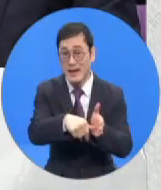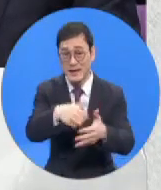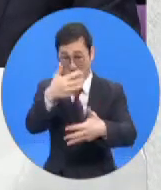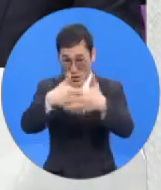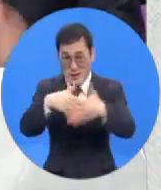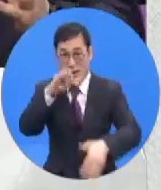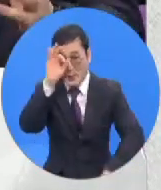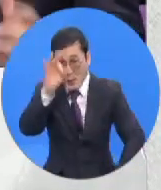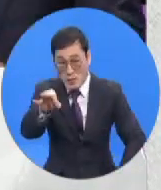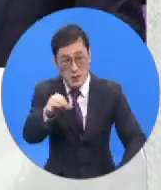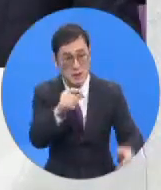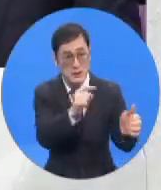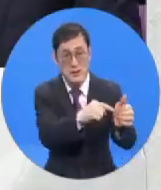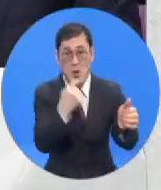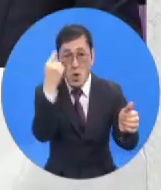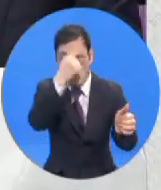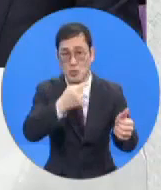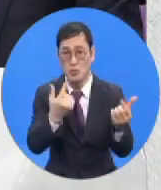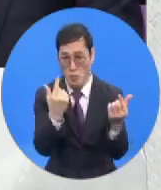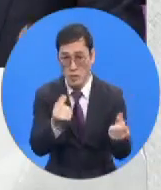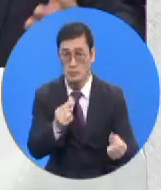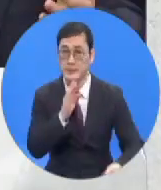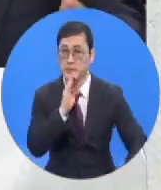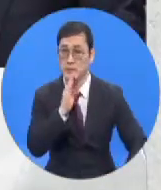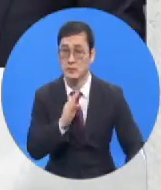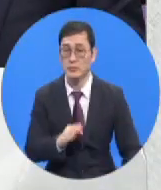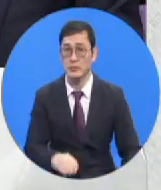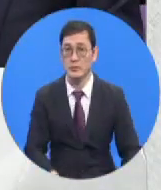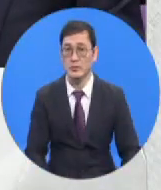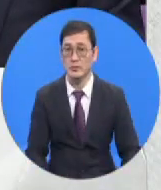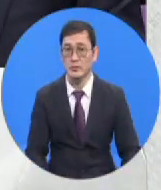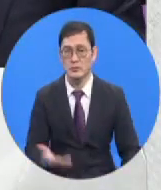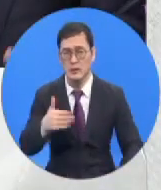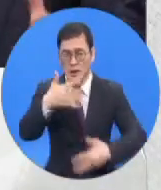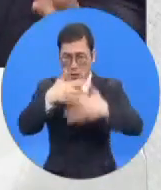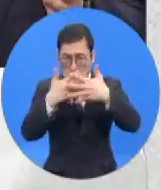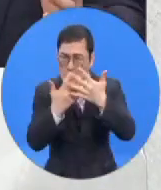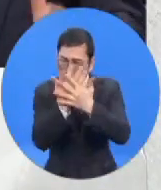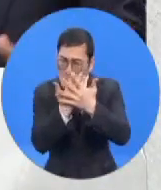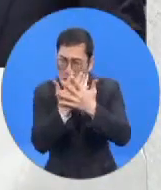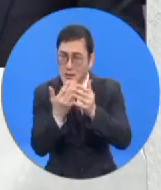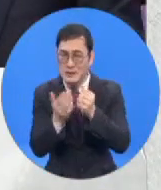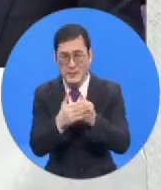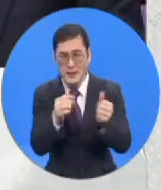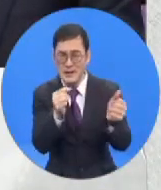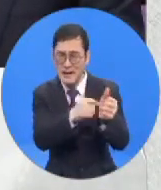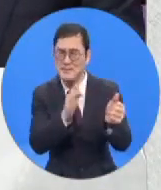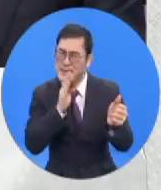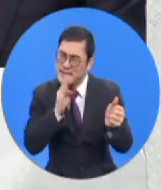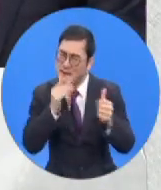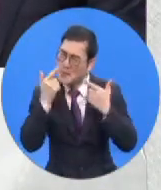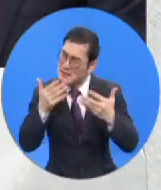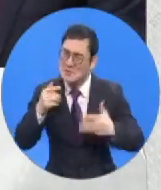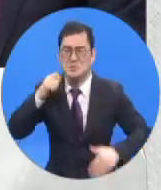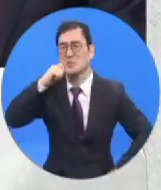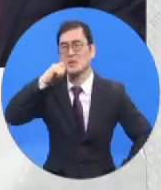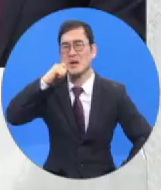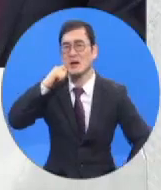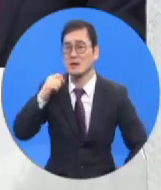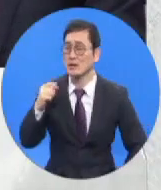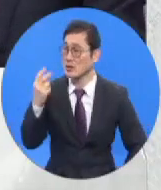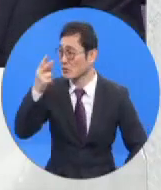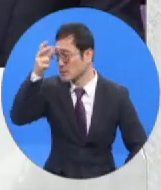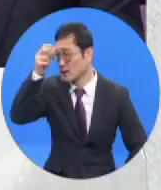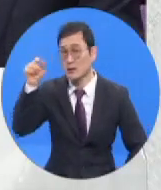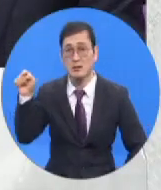동영상을 봐도 제가 봐도 김학의인 줄 알겠던데 화면이 흐리다고 해서 잘 뭐 확정할 수 없다. 그러면 좀 더 화질이